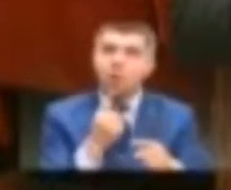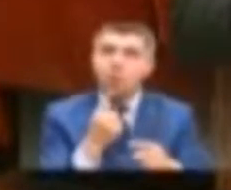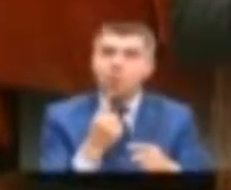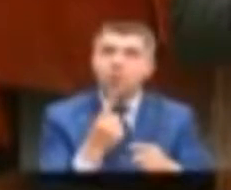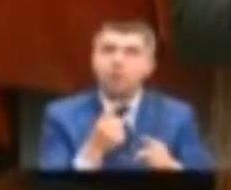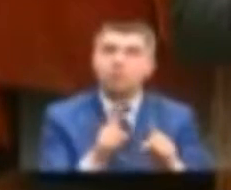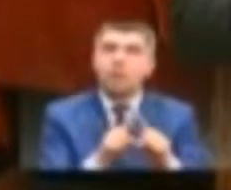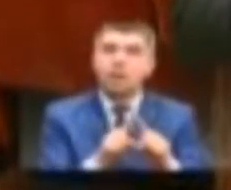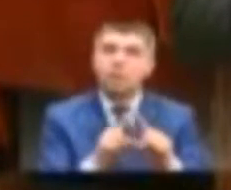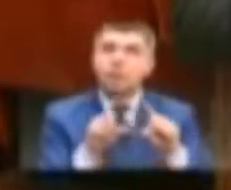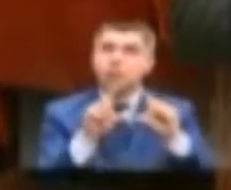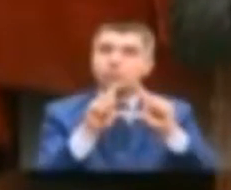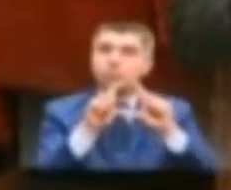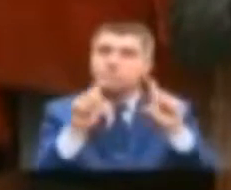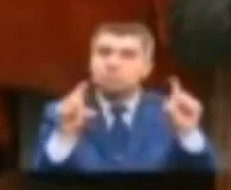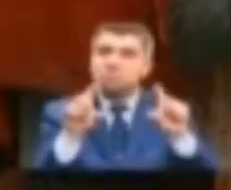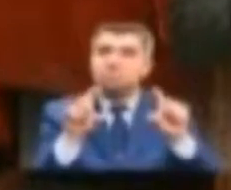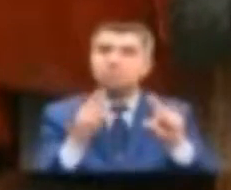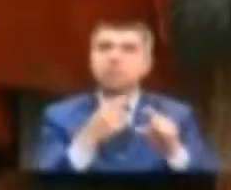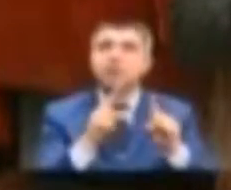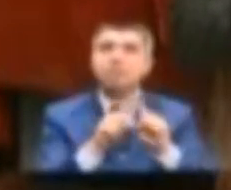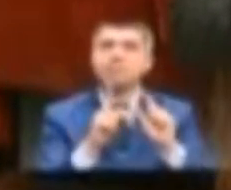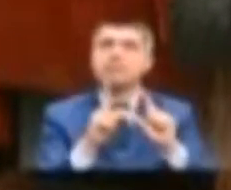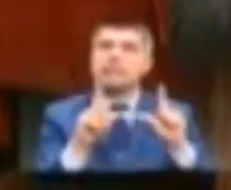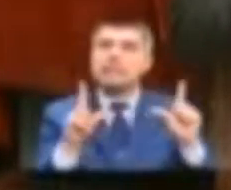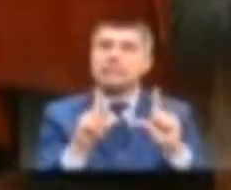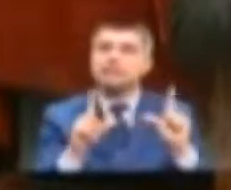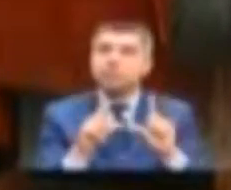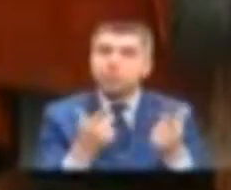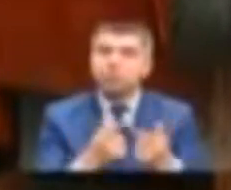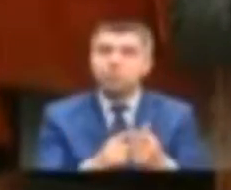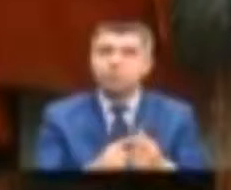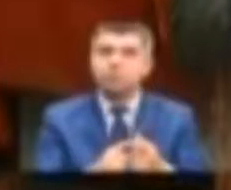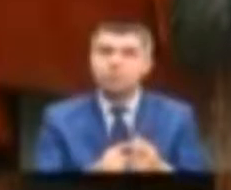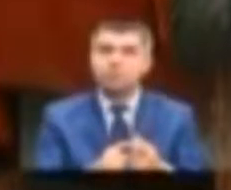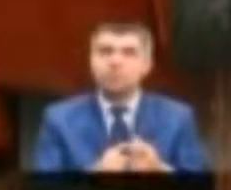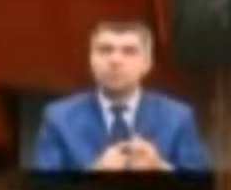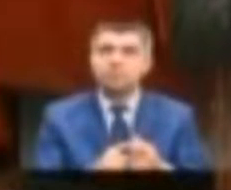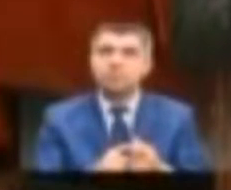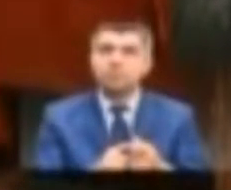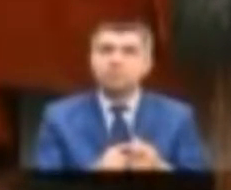تدير الإشهار وتنشيط السياحة وإذا